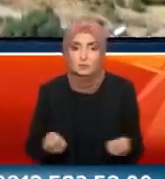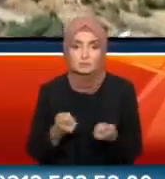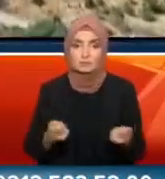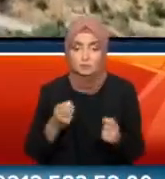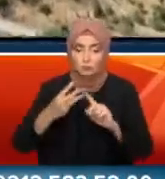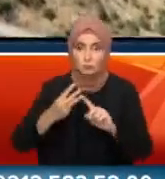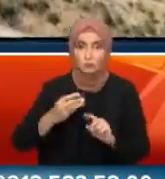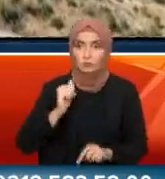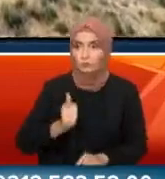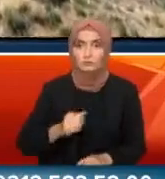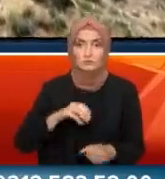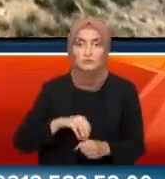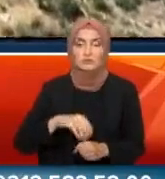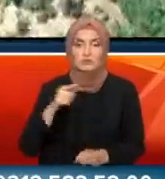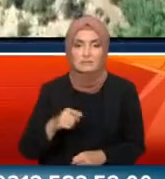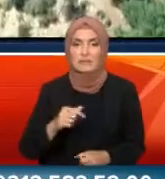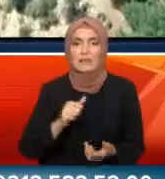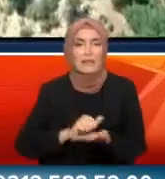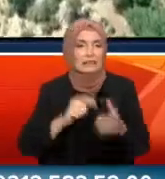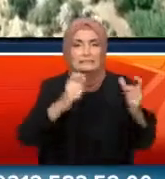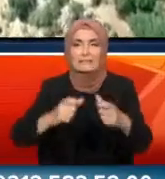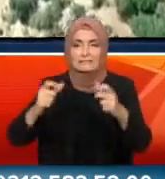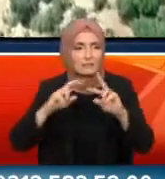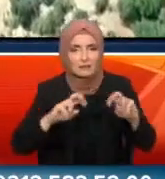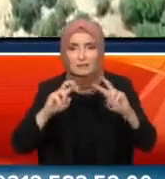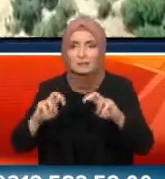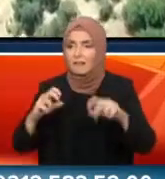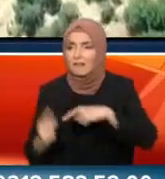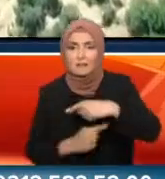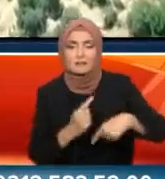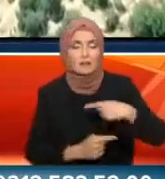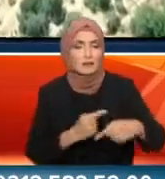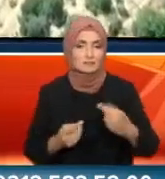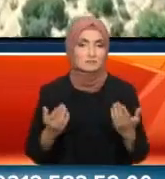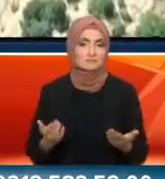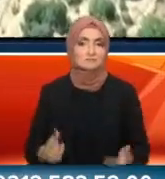Çalışmaların 3. gününde de her yer didik didik arandı.